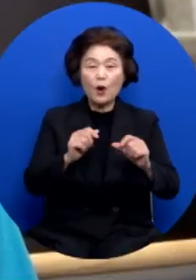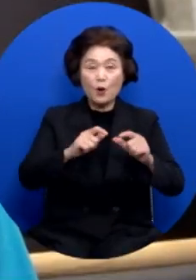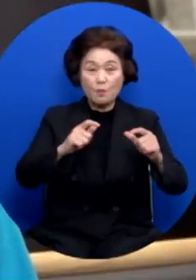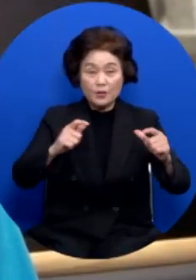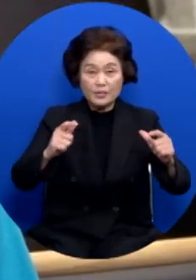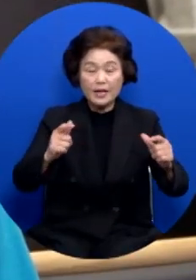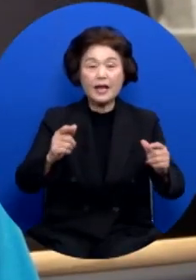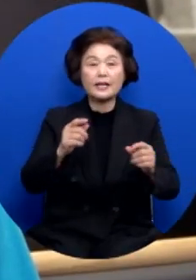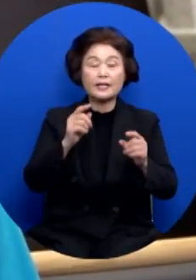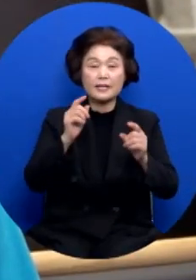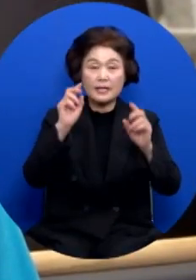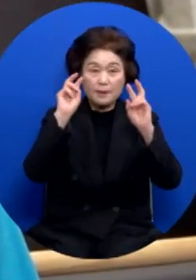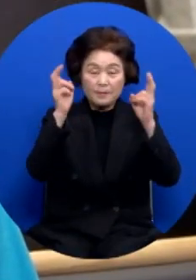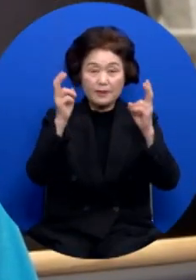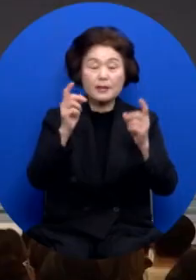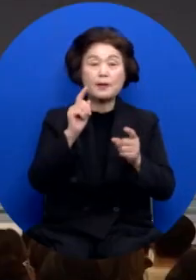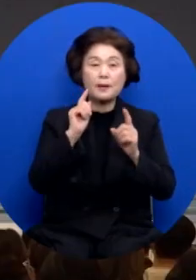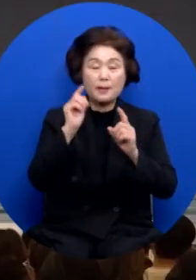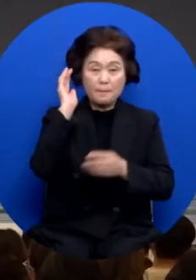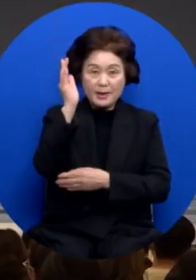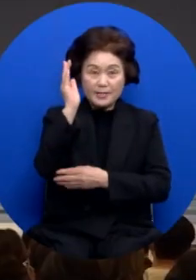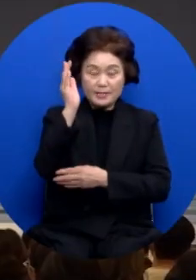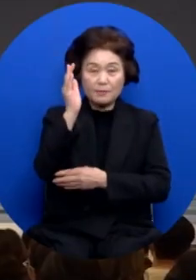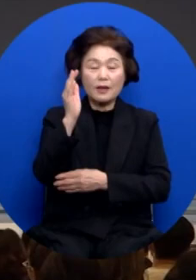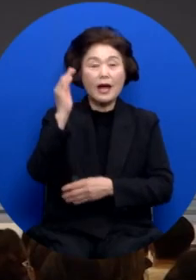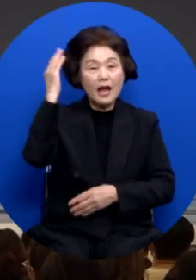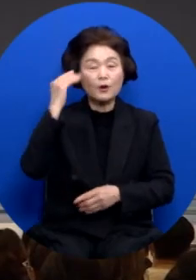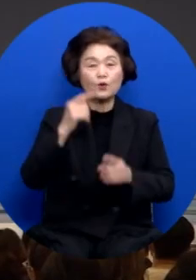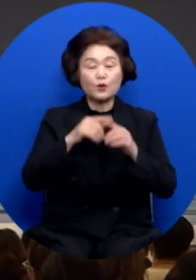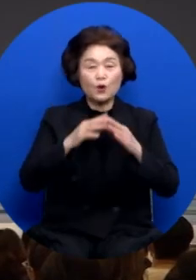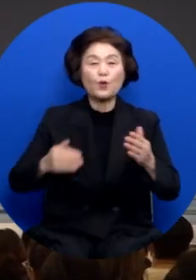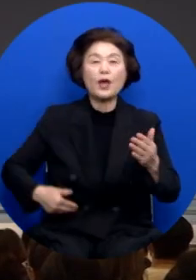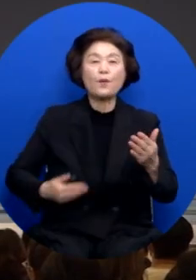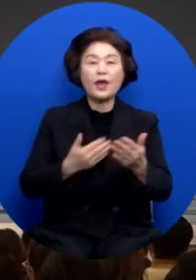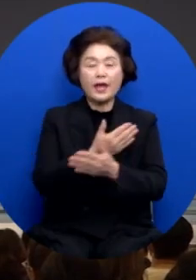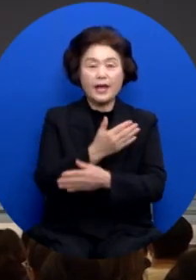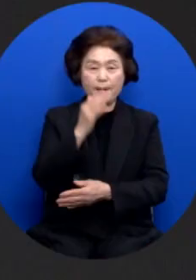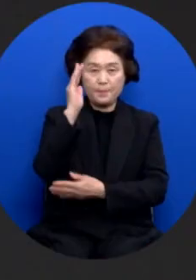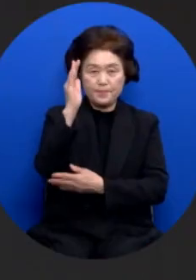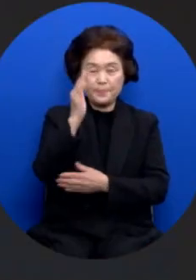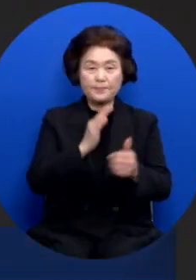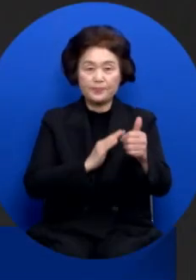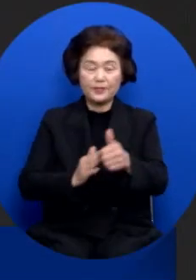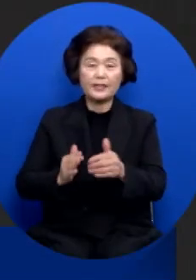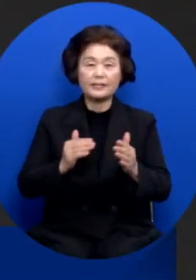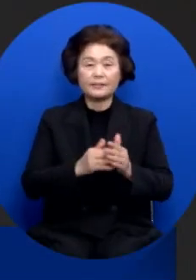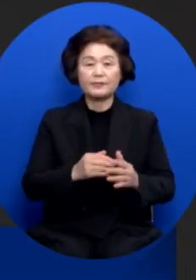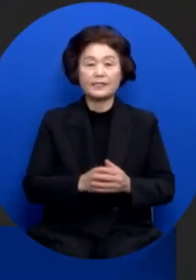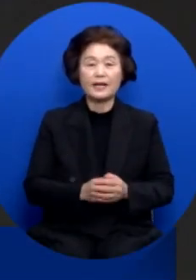말씀을 되새겨 한국교회가 회개해야 한다고 강조했습니다. 대한민국이 지금